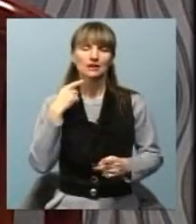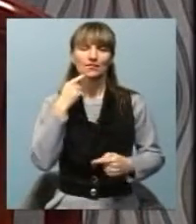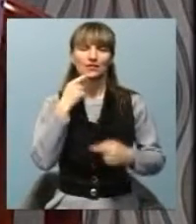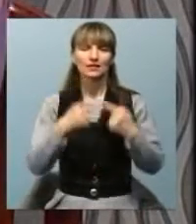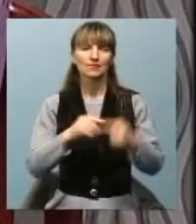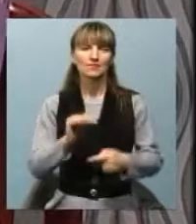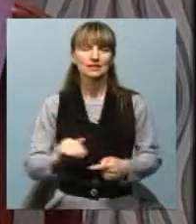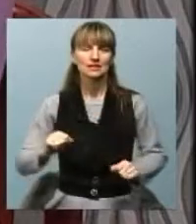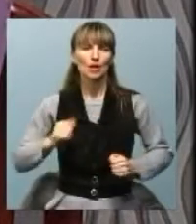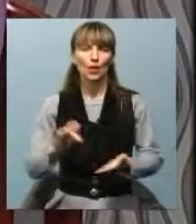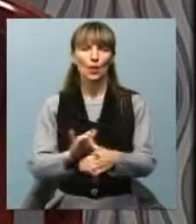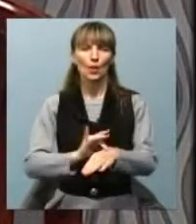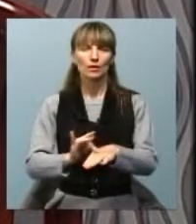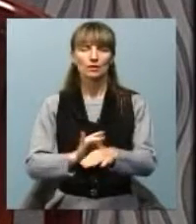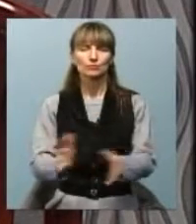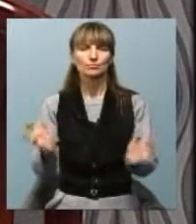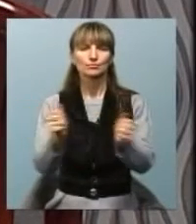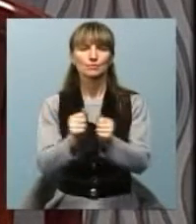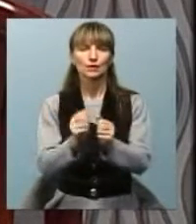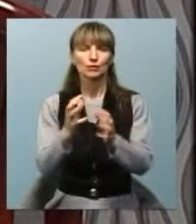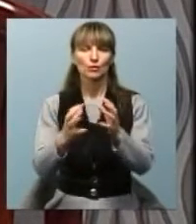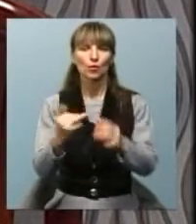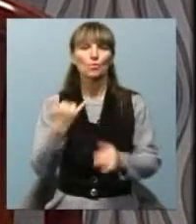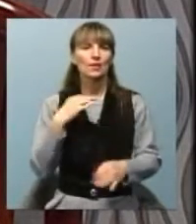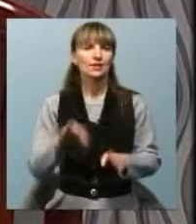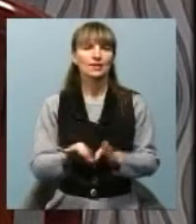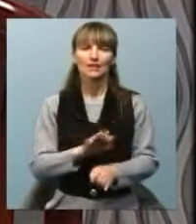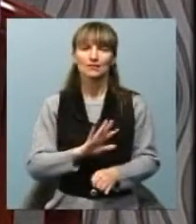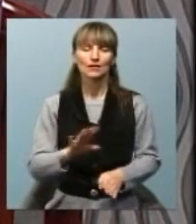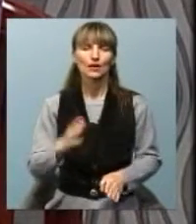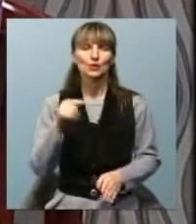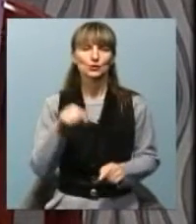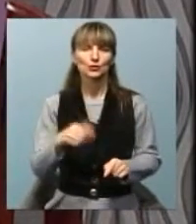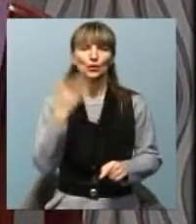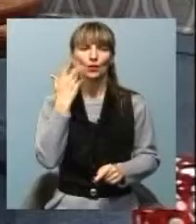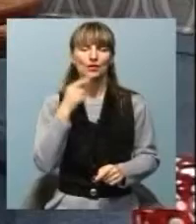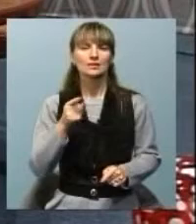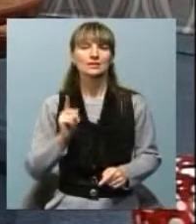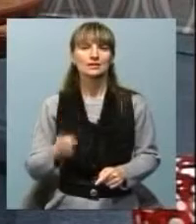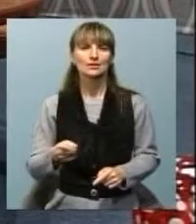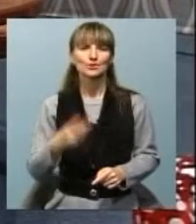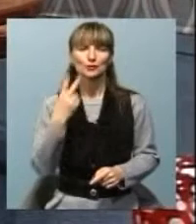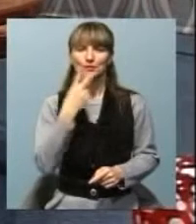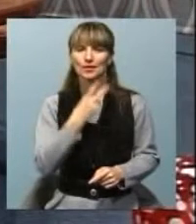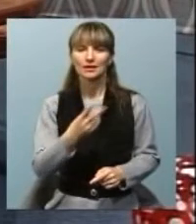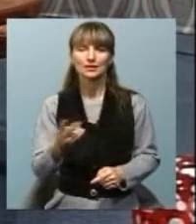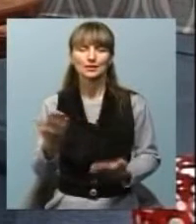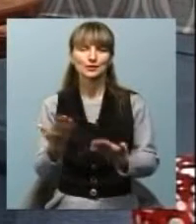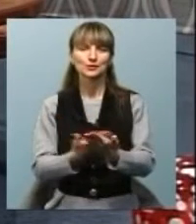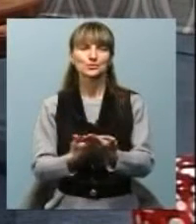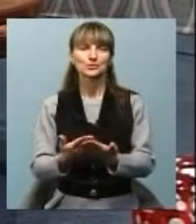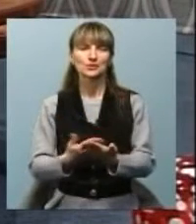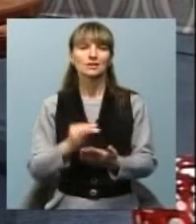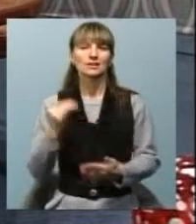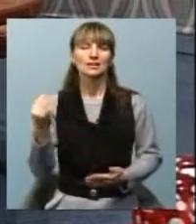дитинстві намагалася голими руками спіймати бульбашку, але в мене не виходило. І тут, коли дійсно переглядаю сюжет і